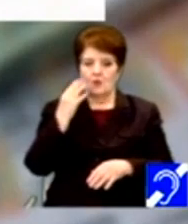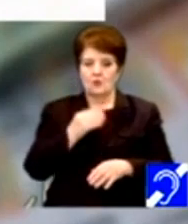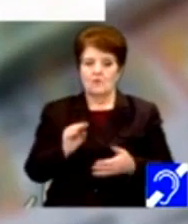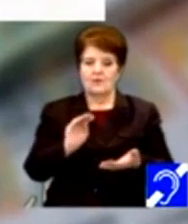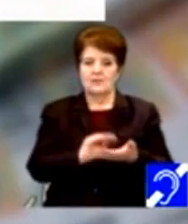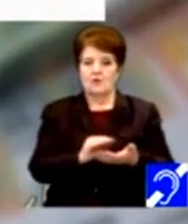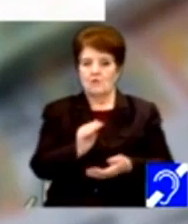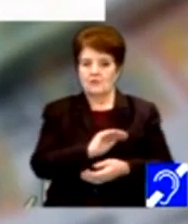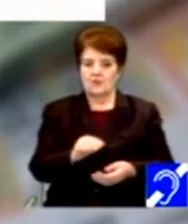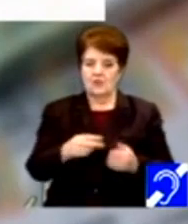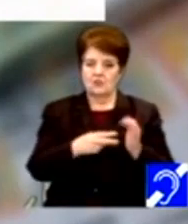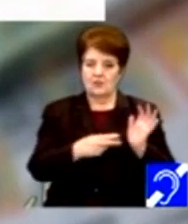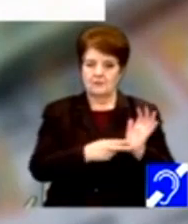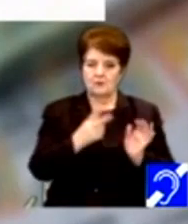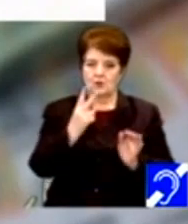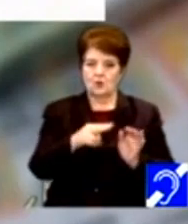un curs oficial de